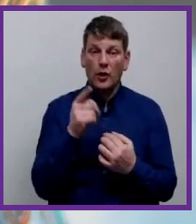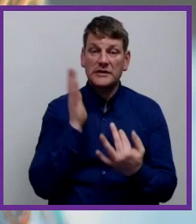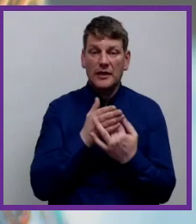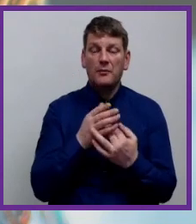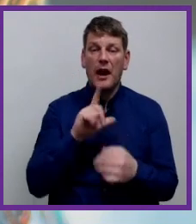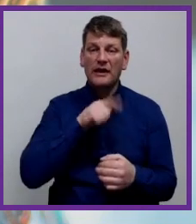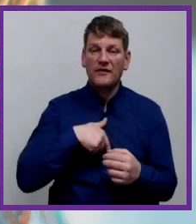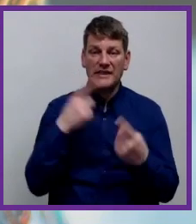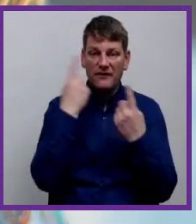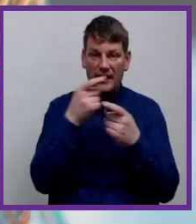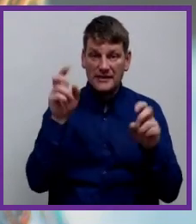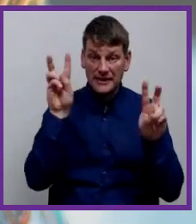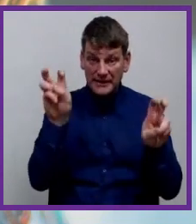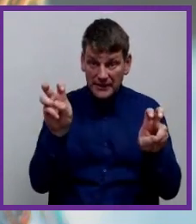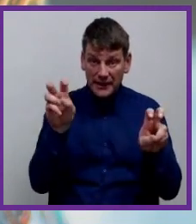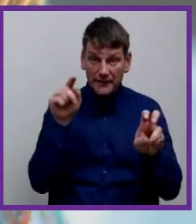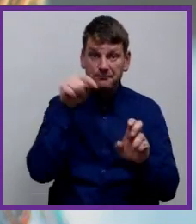vēstnesī,